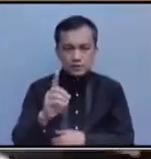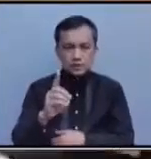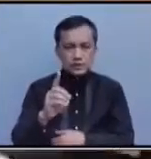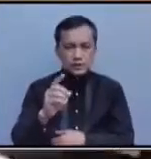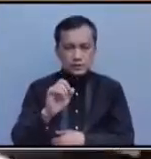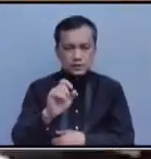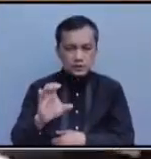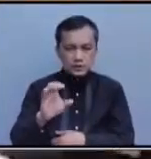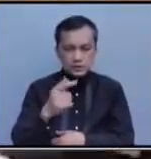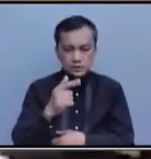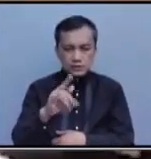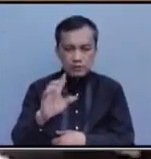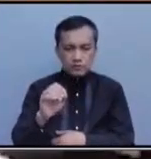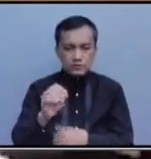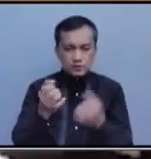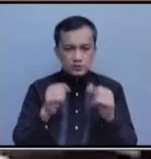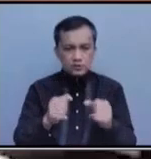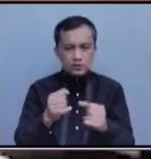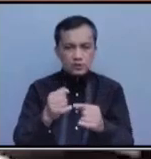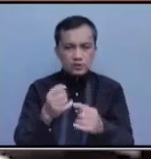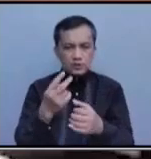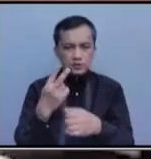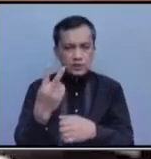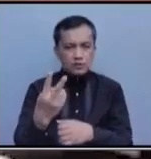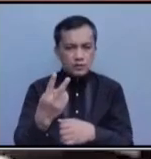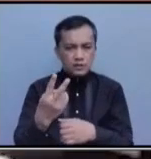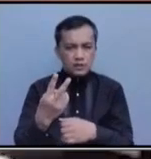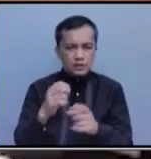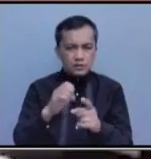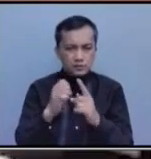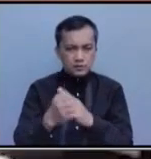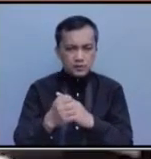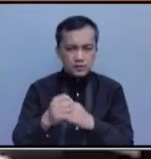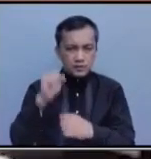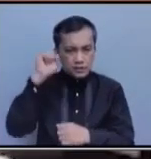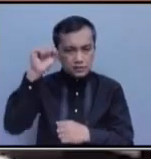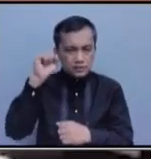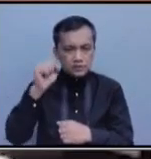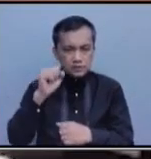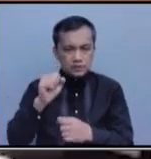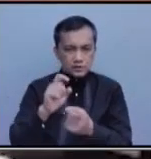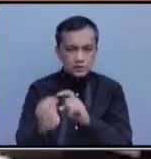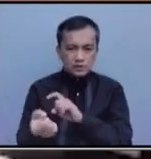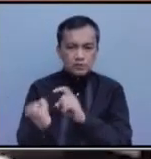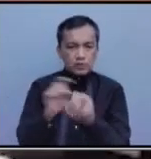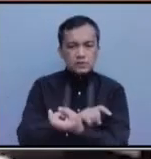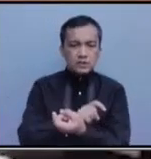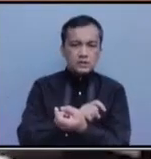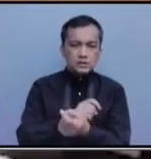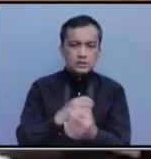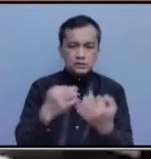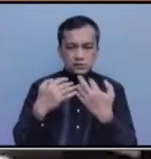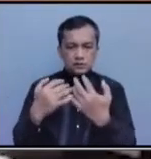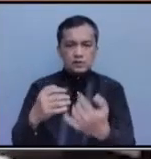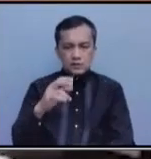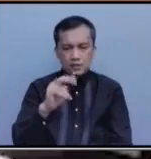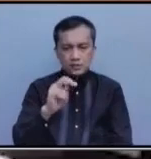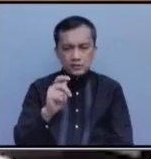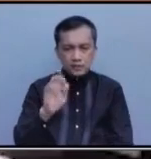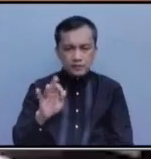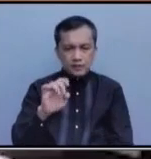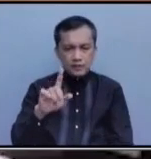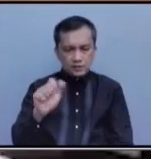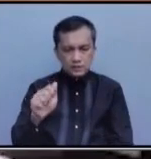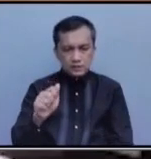ukol sa issue ng dalawang environmental activists na bumaliktad sa isang press conference ng NTF-LCAC at naghayag ng